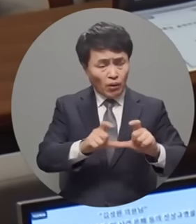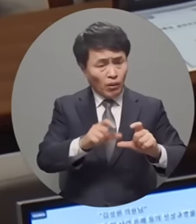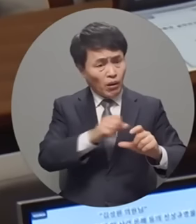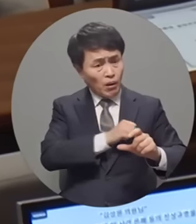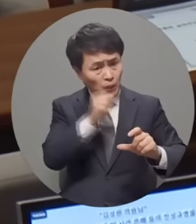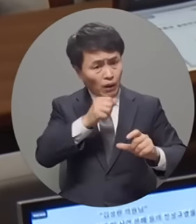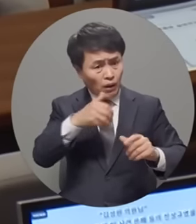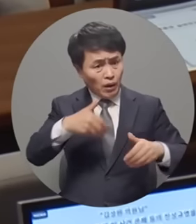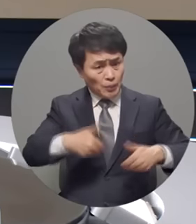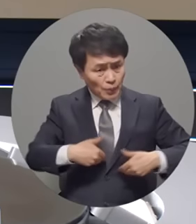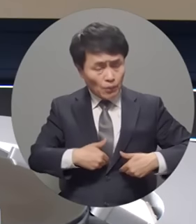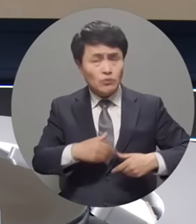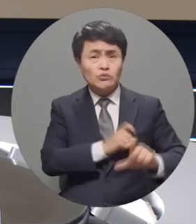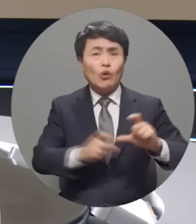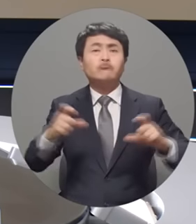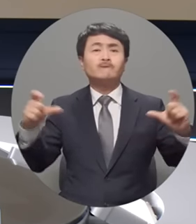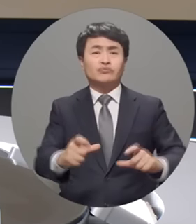손아입니다.